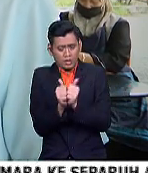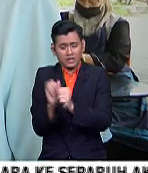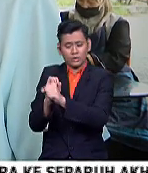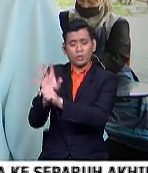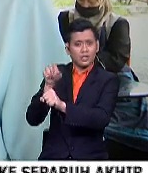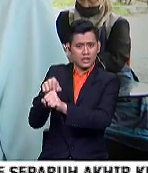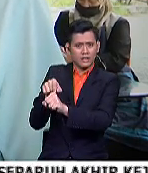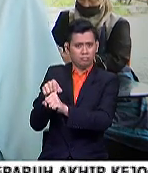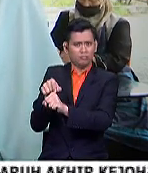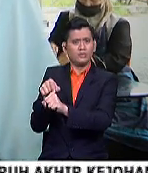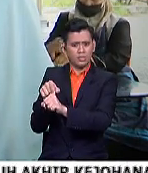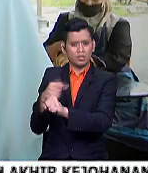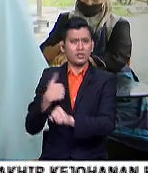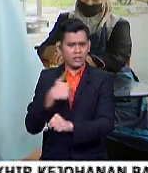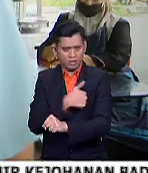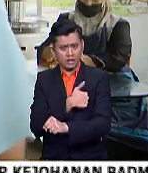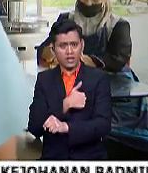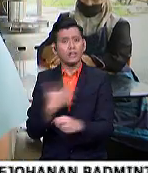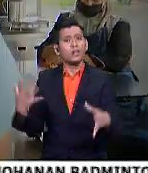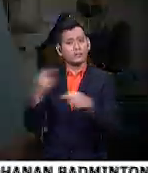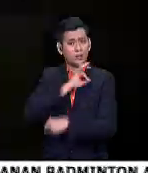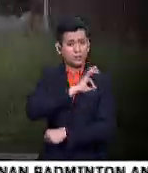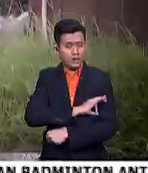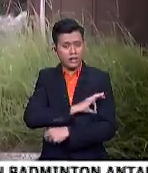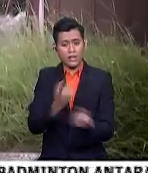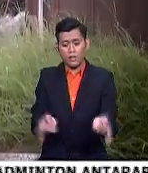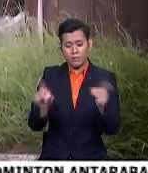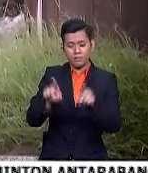tu. Itulah kita ambil kibar dari tu.